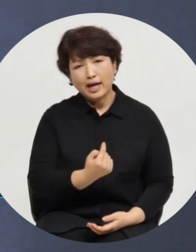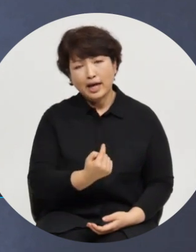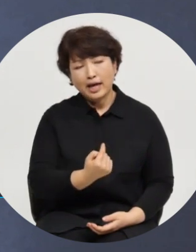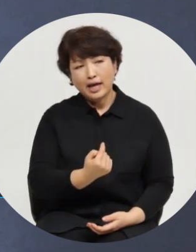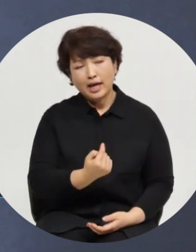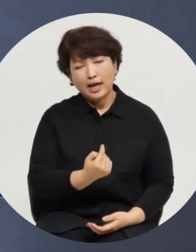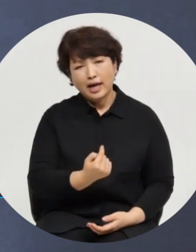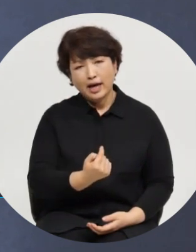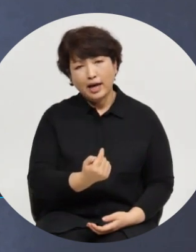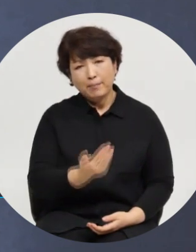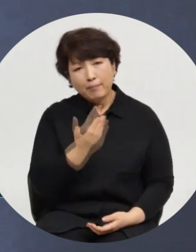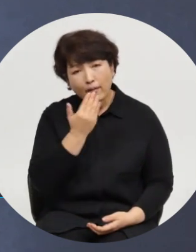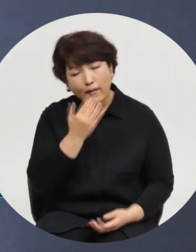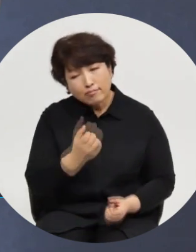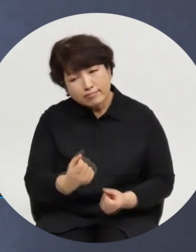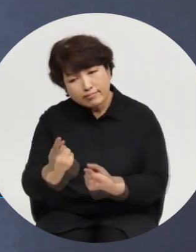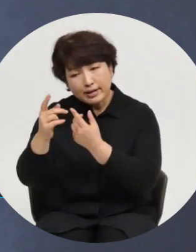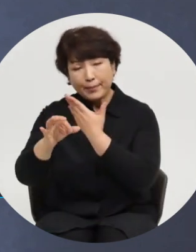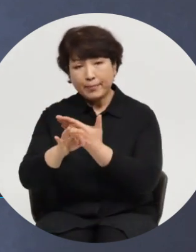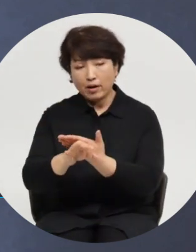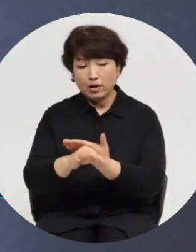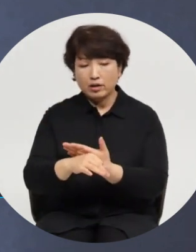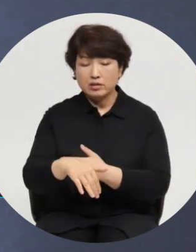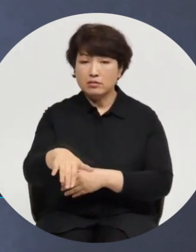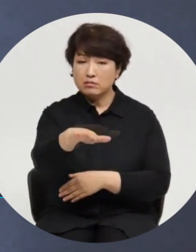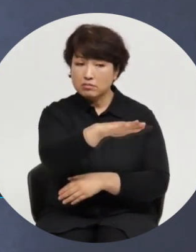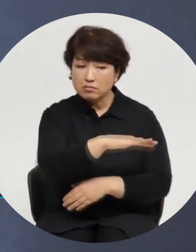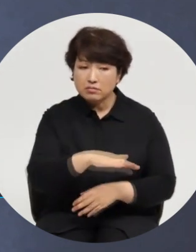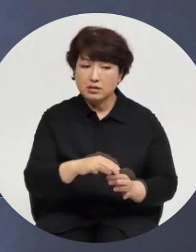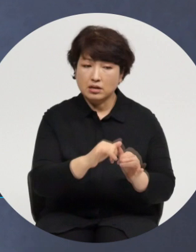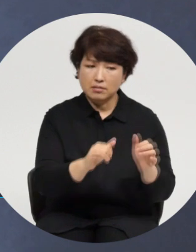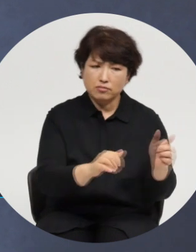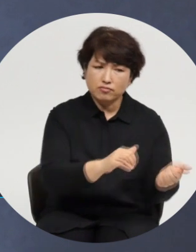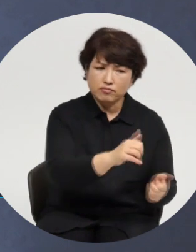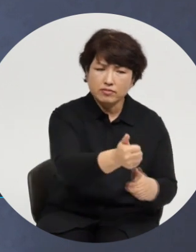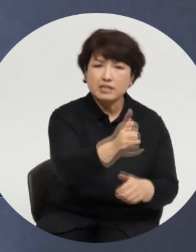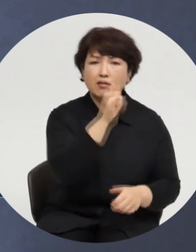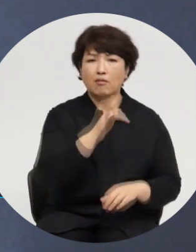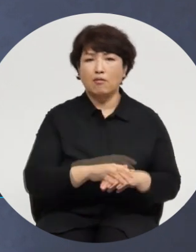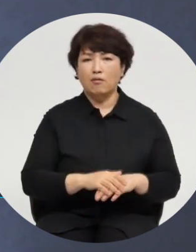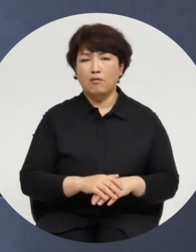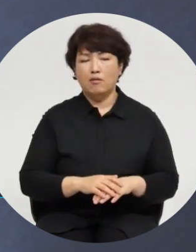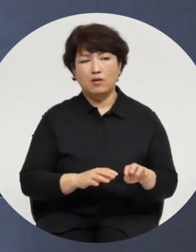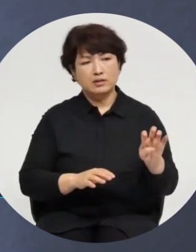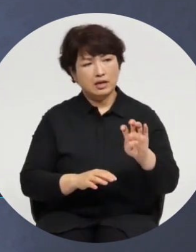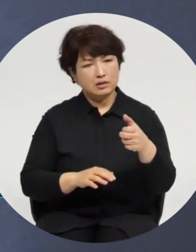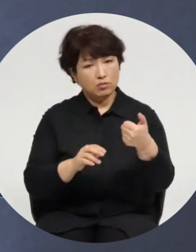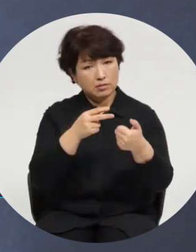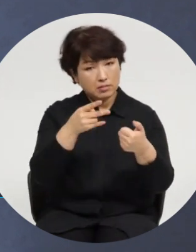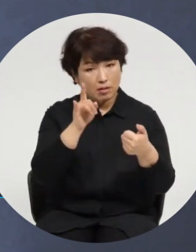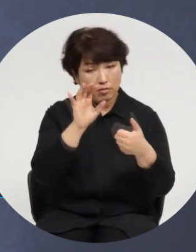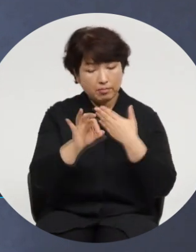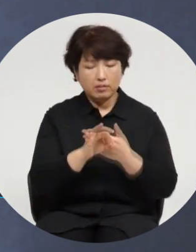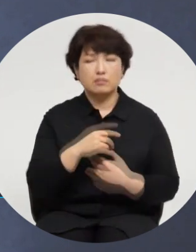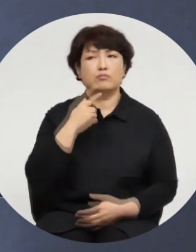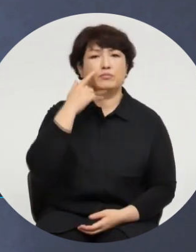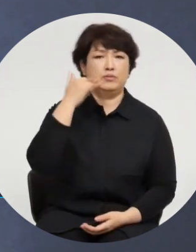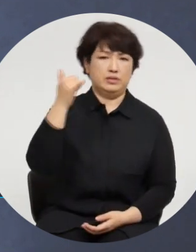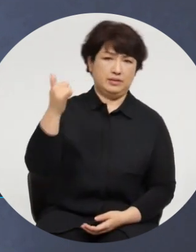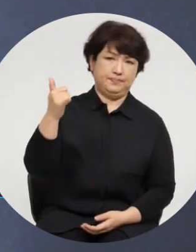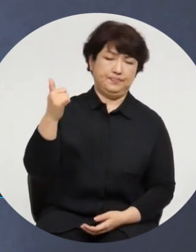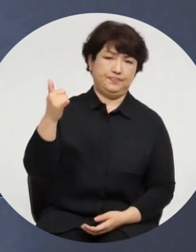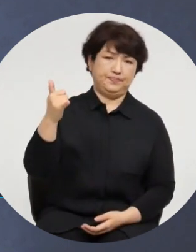들수록 계속 주의 아는 사람이 죽는 거예요 나이가 안 사 오십대 문제 누구부터 먼저 죽는다